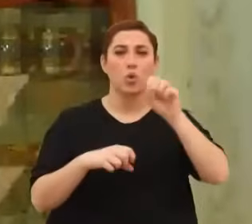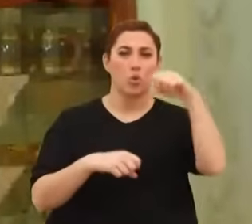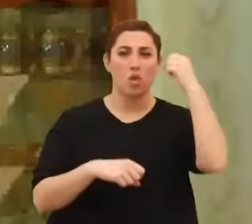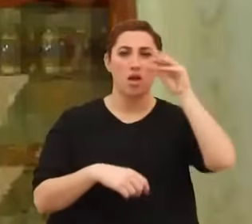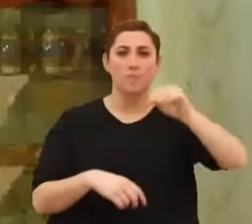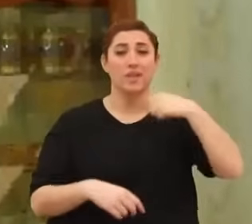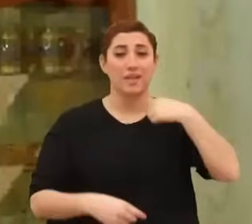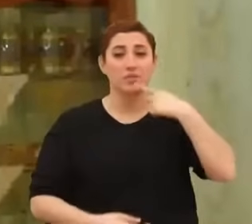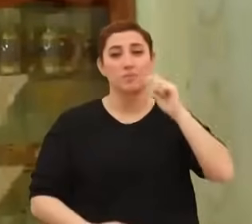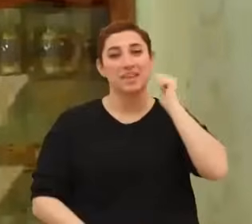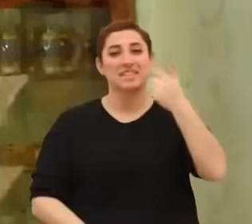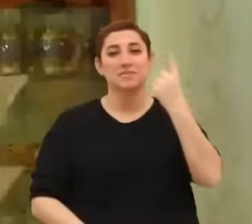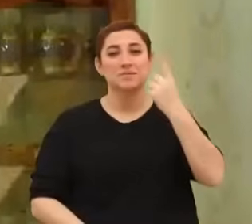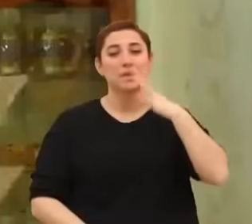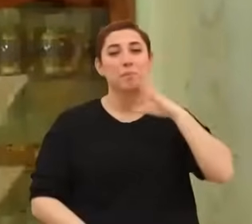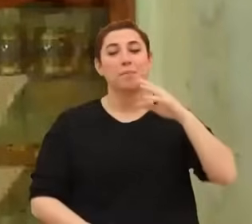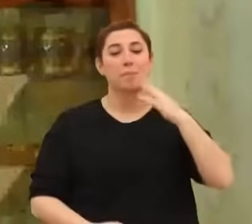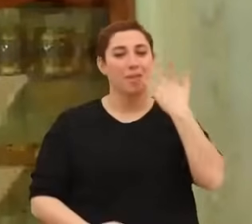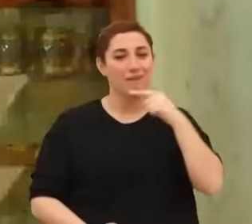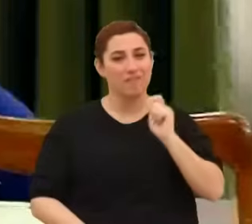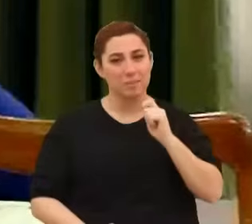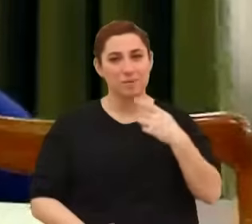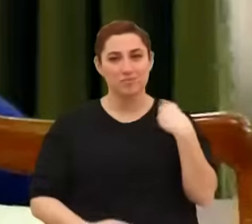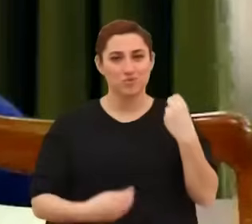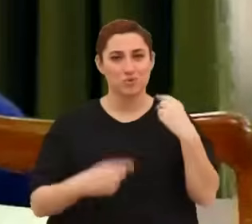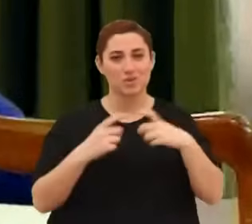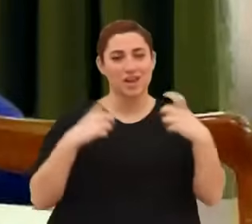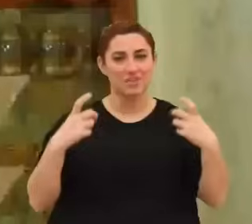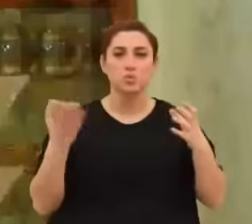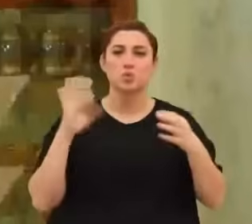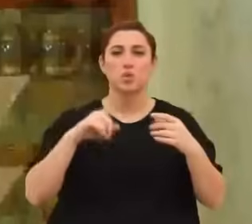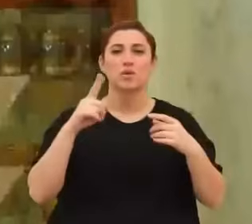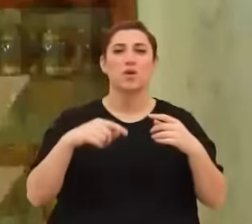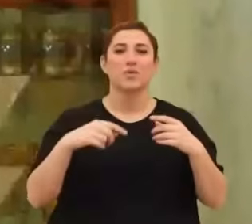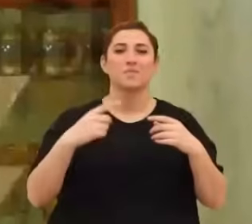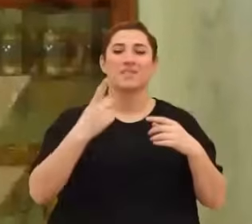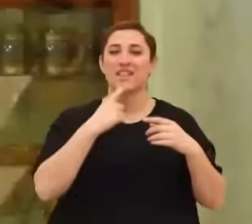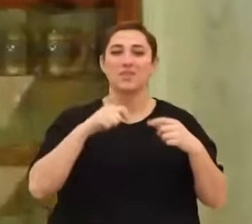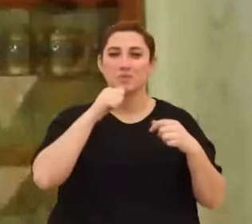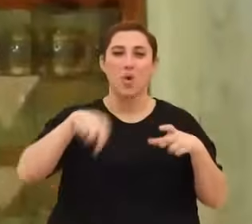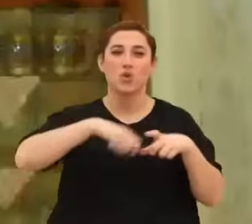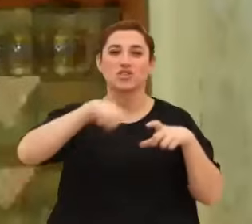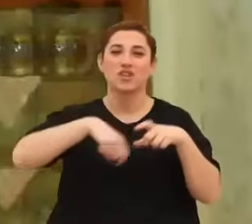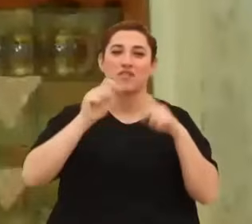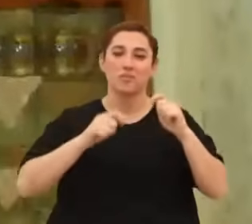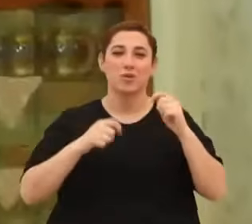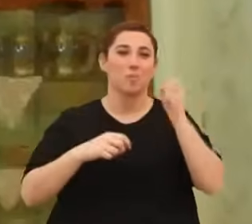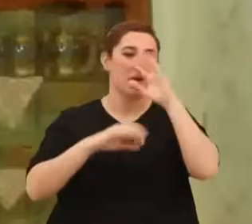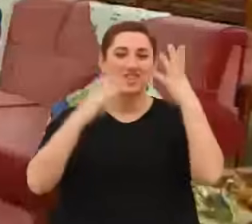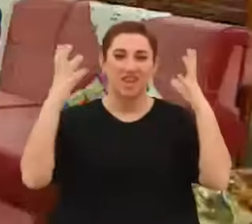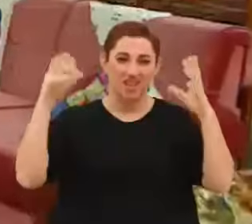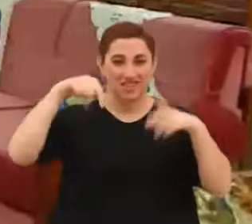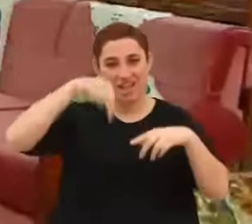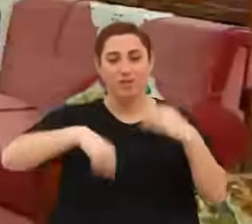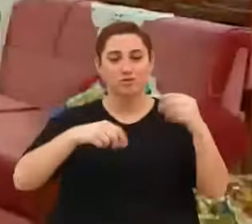dolapta. Diyorum ki yarın bir pilav yapayım böyle güzelce. Ondan sonra hocama bir de hoşaf yaparız yanına. Çınar altta böyle güzel sofra